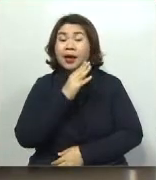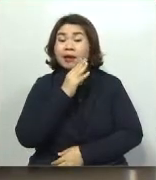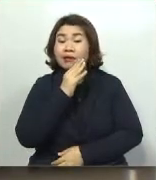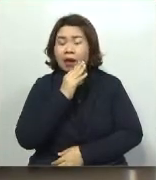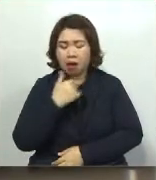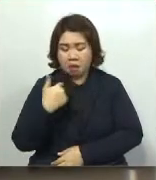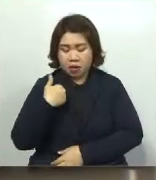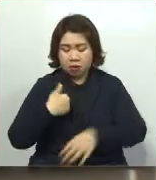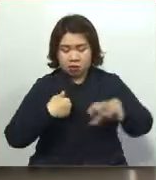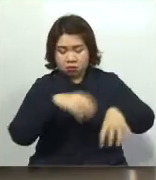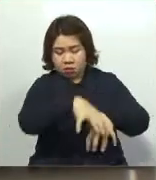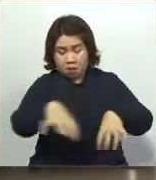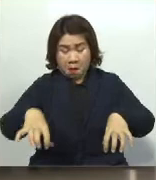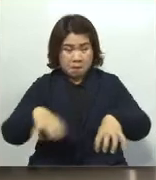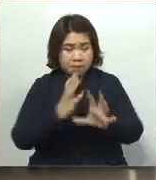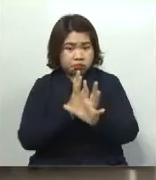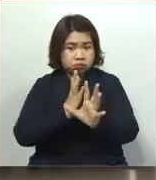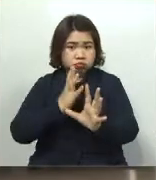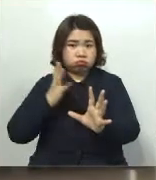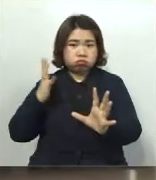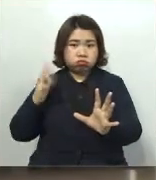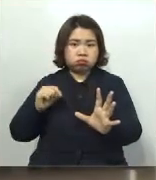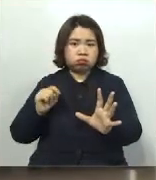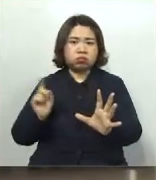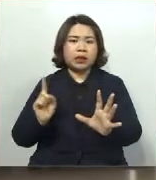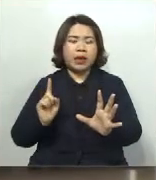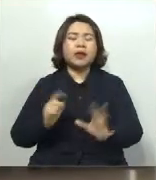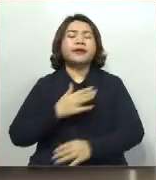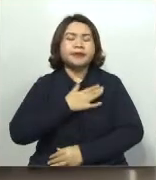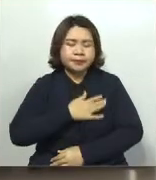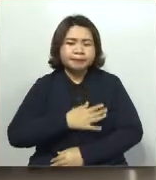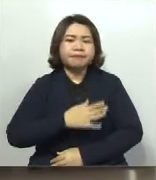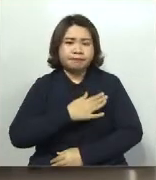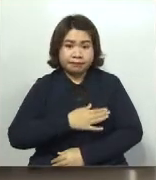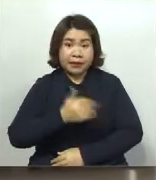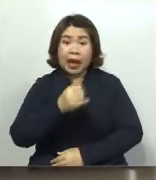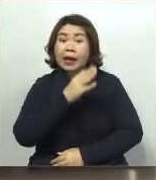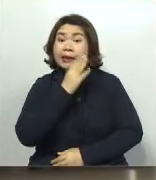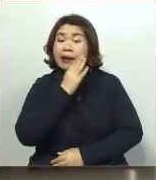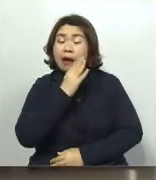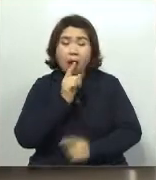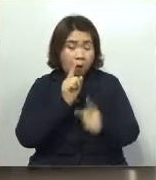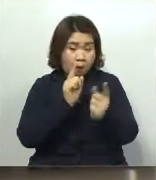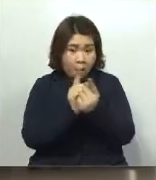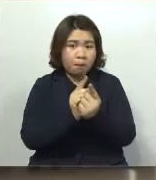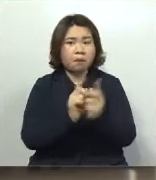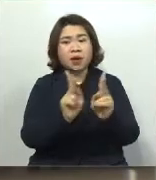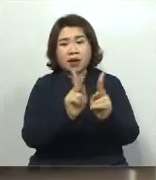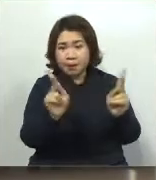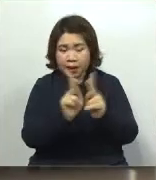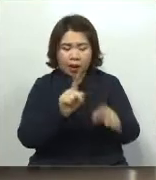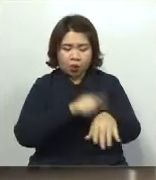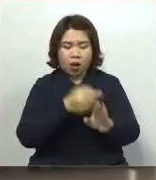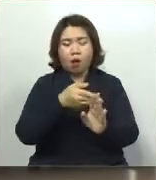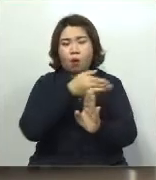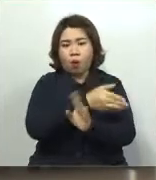ที่มีประชาชนมาใช้สิทธิ์เป็นจำนวนมากๆนะคะก็ขอให้ประชาชนสบายใจได้นะคะหากมาแสดงตนกับกรรมการประจำหน่วยก่อนเวล